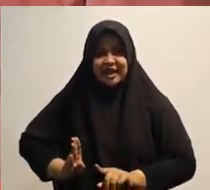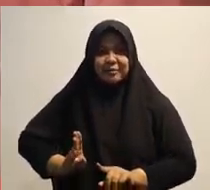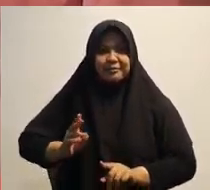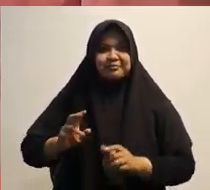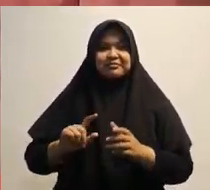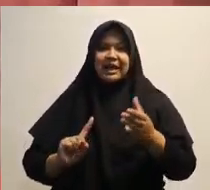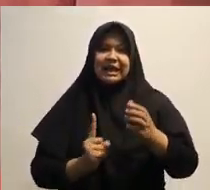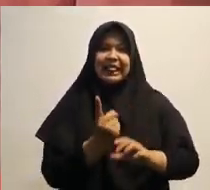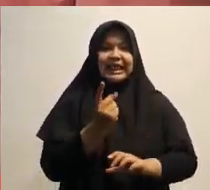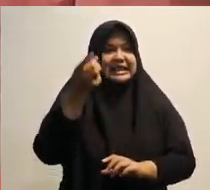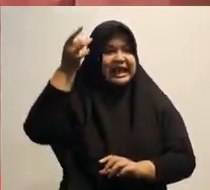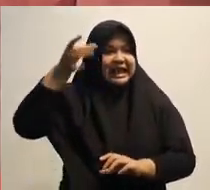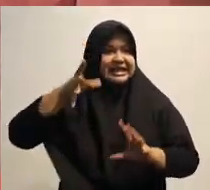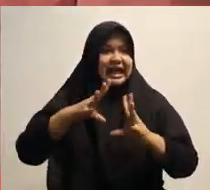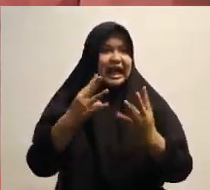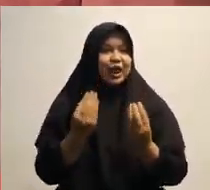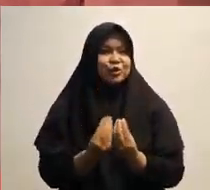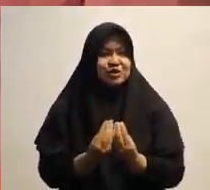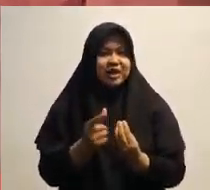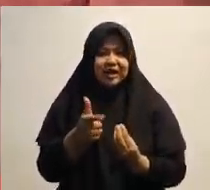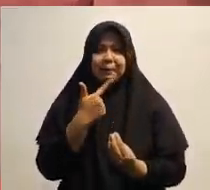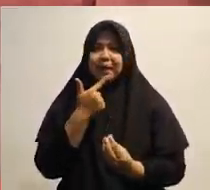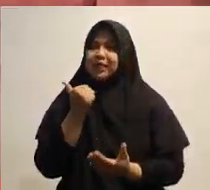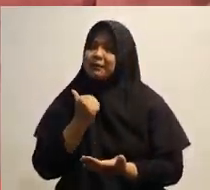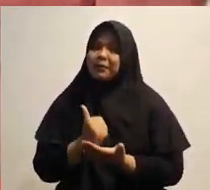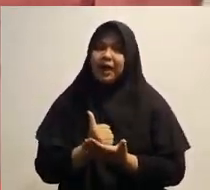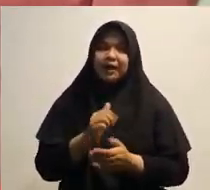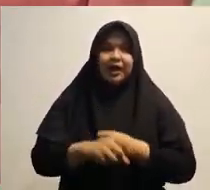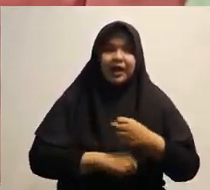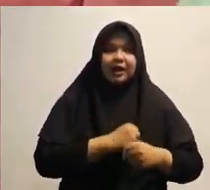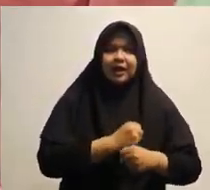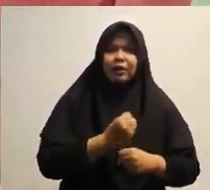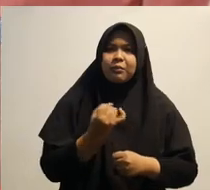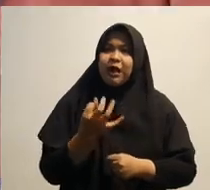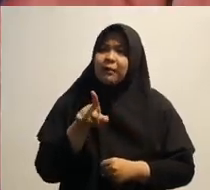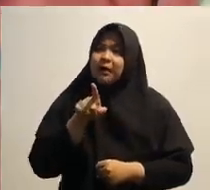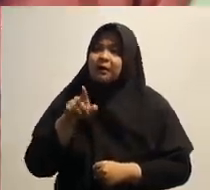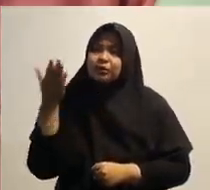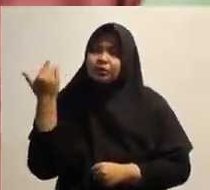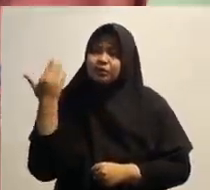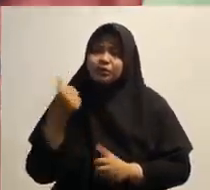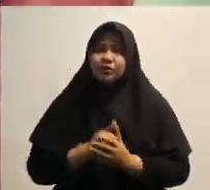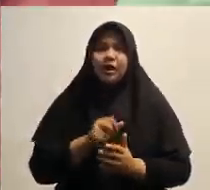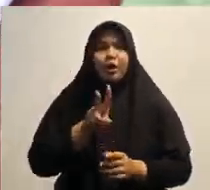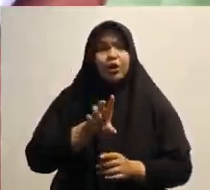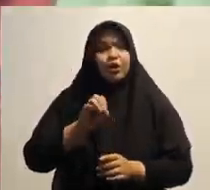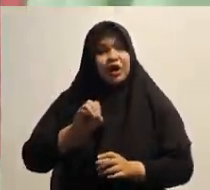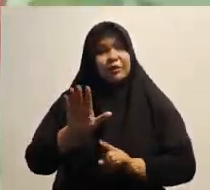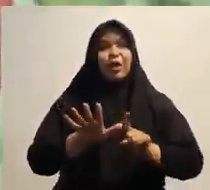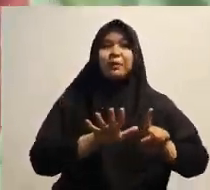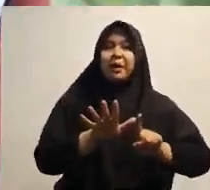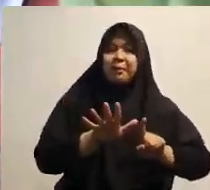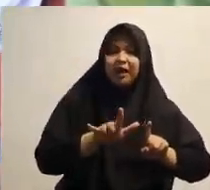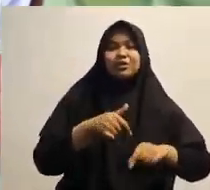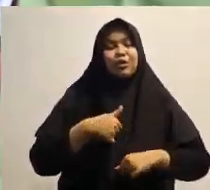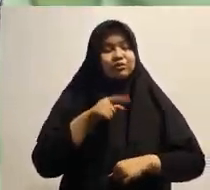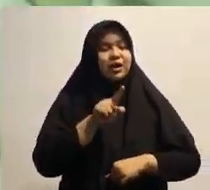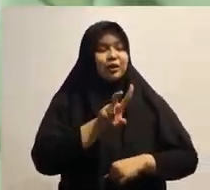adanya dari sigap rintisan desa inklusi. Jadi penting banget iya, ya. Dari tahun berapa ya?